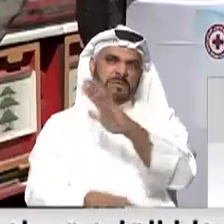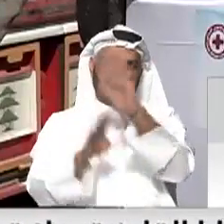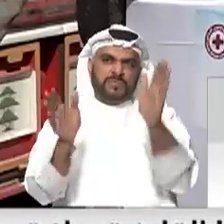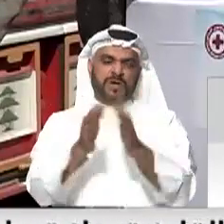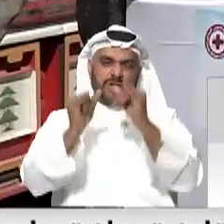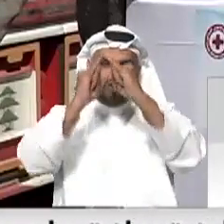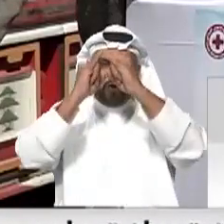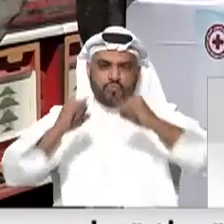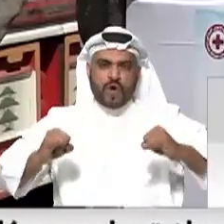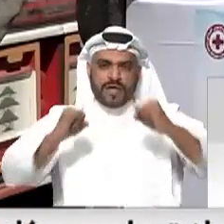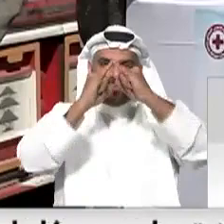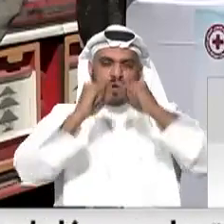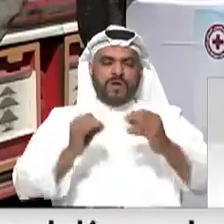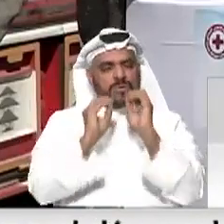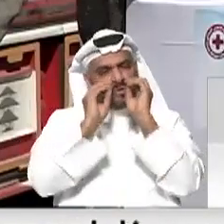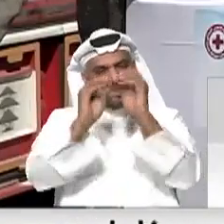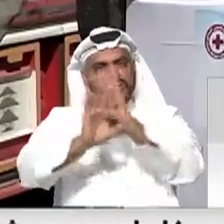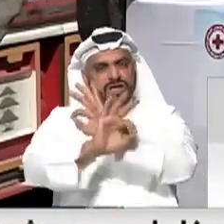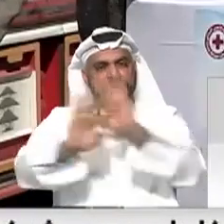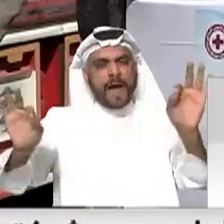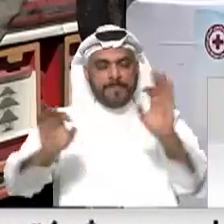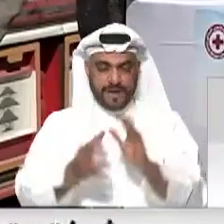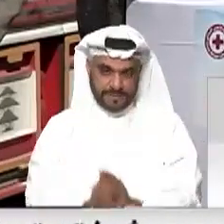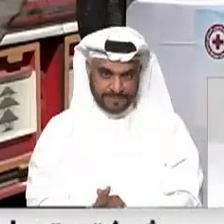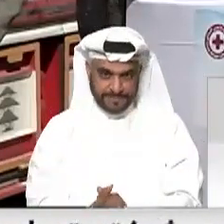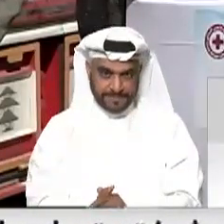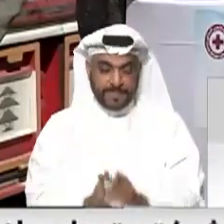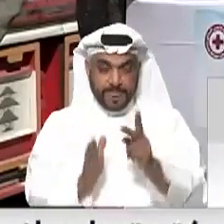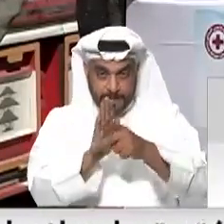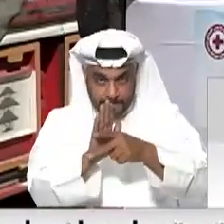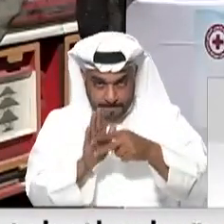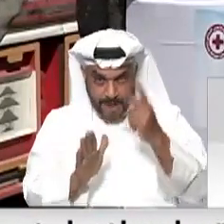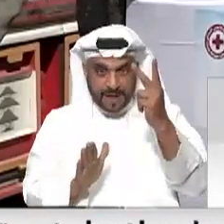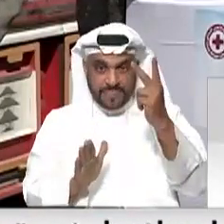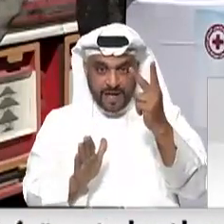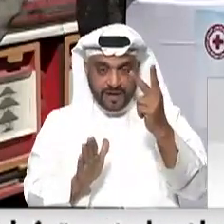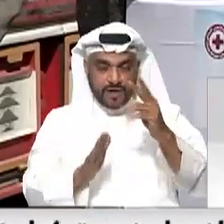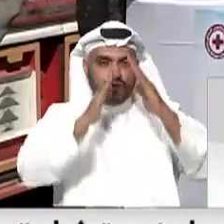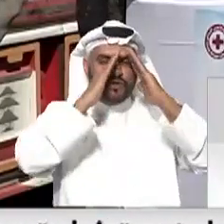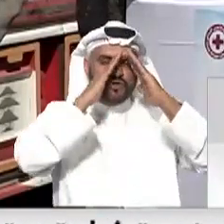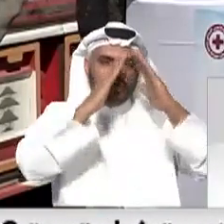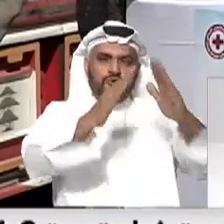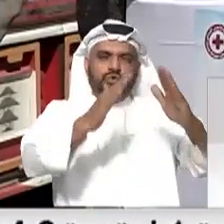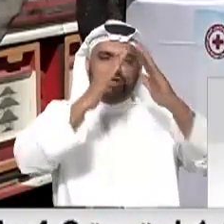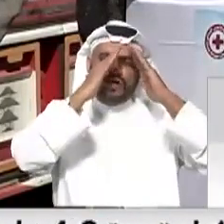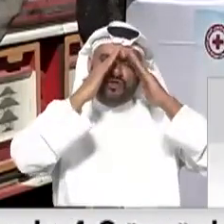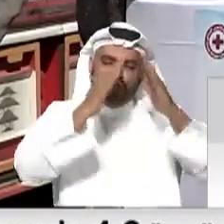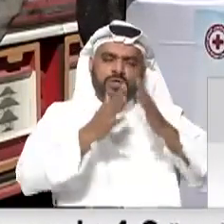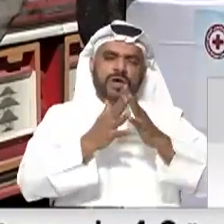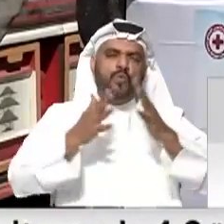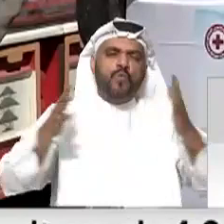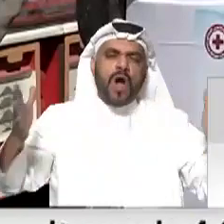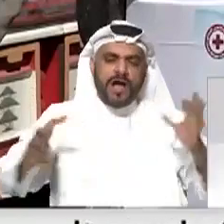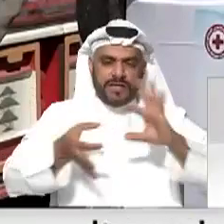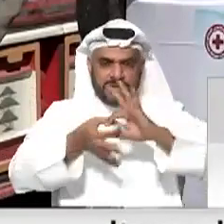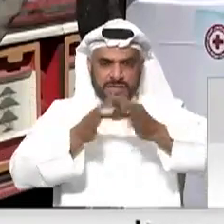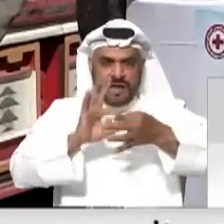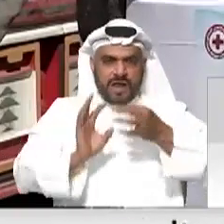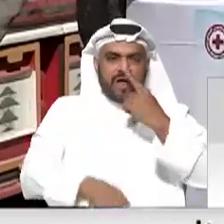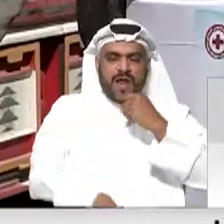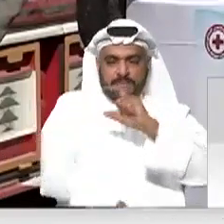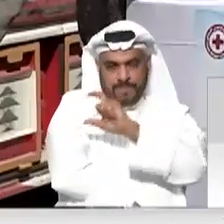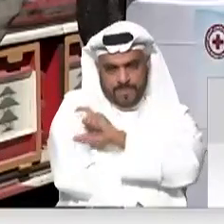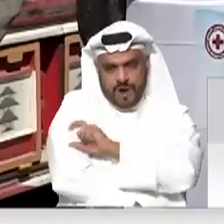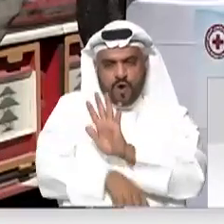المخيمات اللي هني بحاجة لها. ومرة ثانية أنا بشكر الهلال الأحمر الكويتي على المبادرة الطيبة، وبشكر الشعب